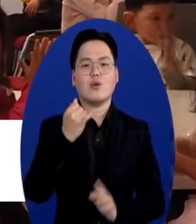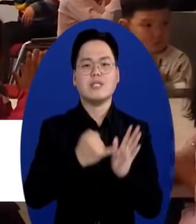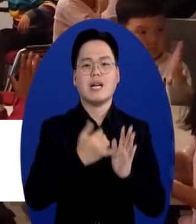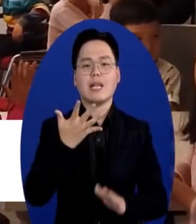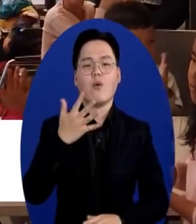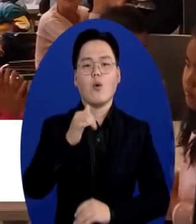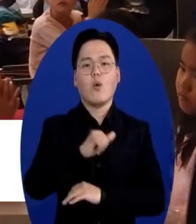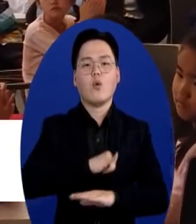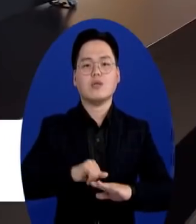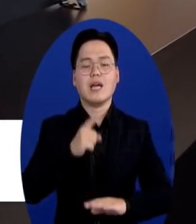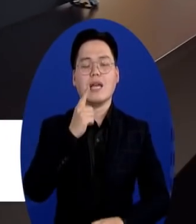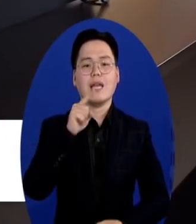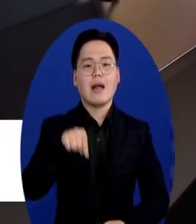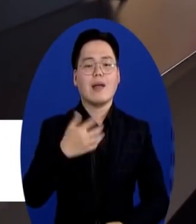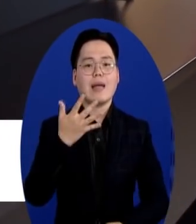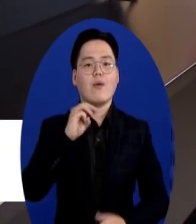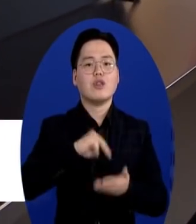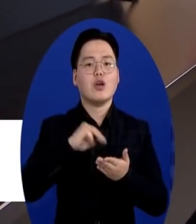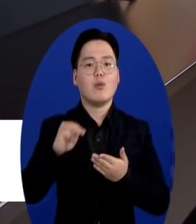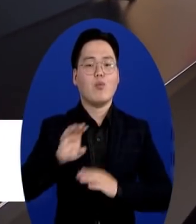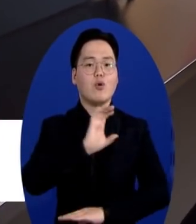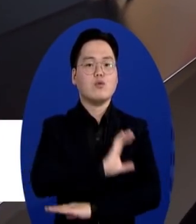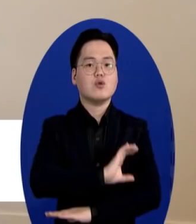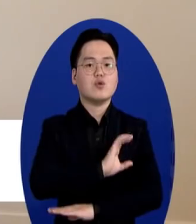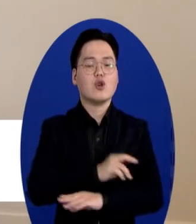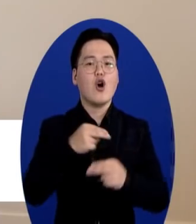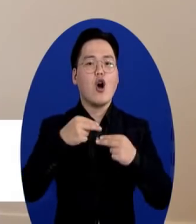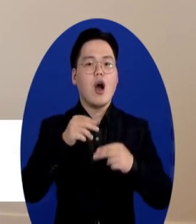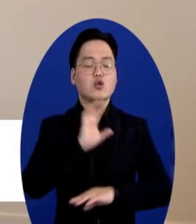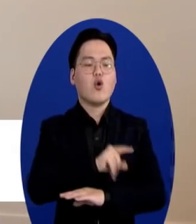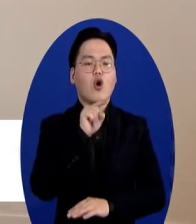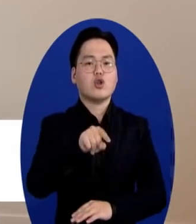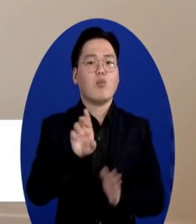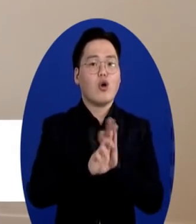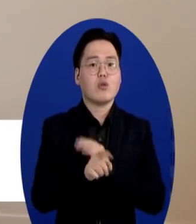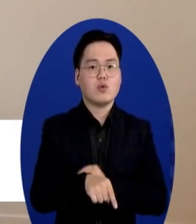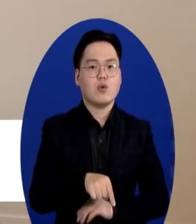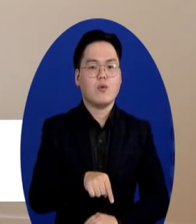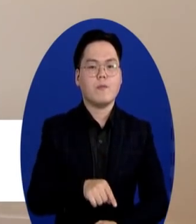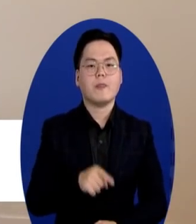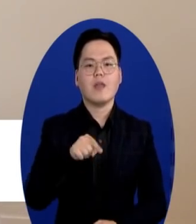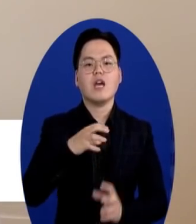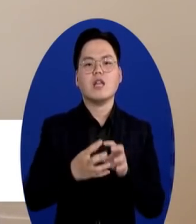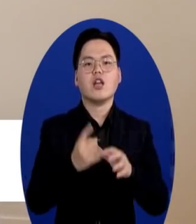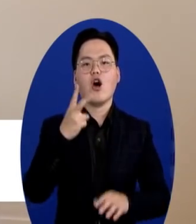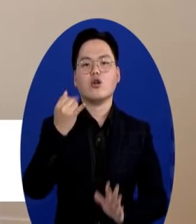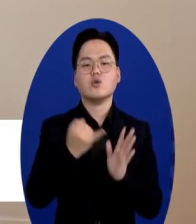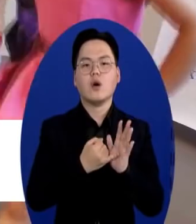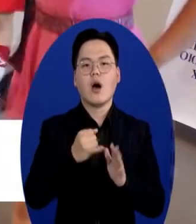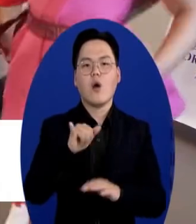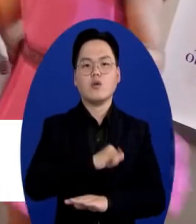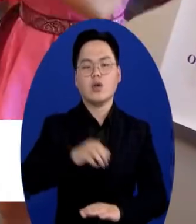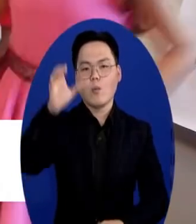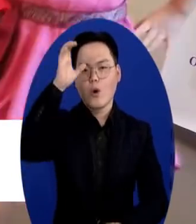орнд 1.5 тэрбум сурагч танхимын сургалтанд хамрагдах боломжгүй болоод байсан юм а. Харин өнөөдөр дэлхийн 26 улс боловсролын байгууллагын